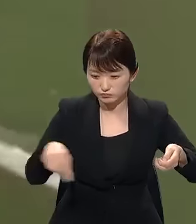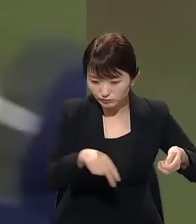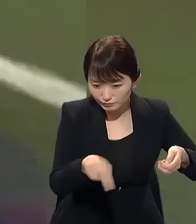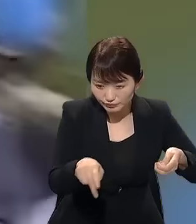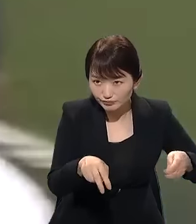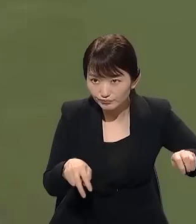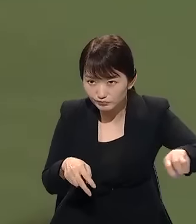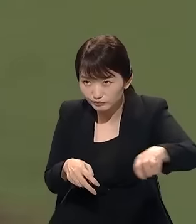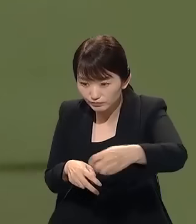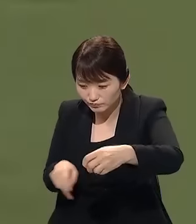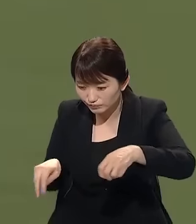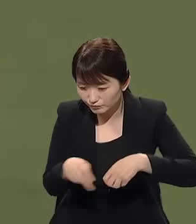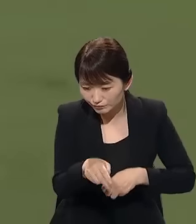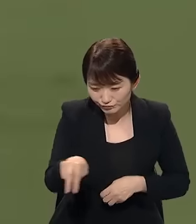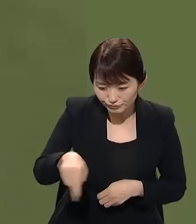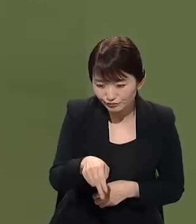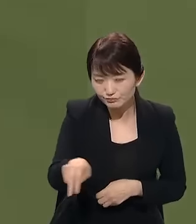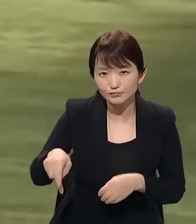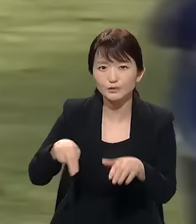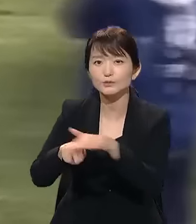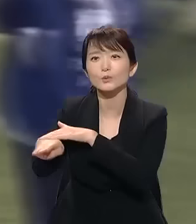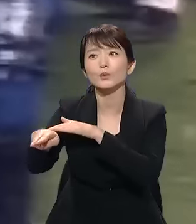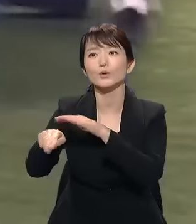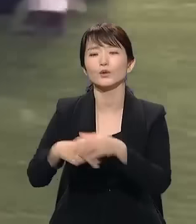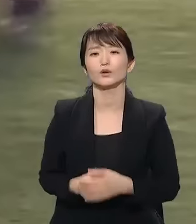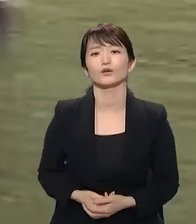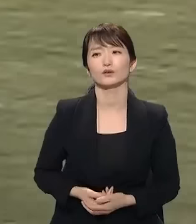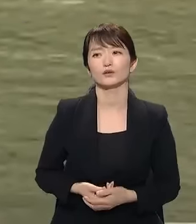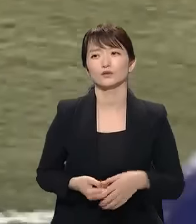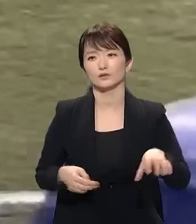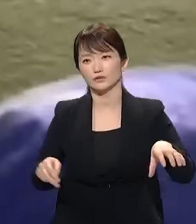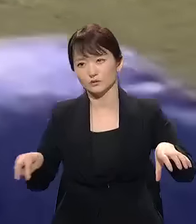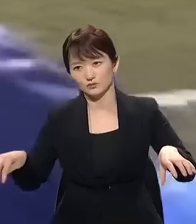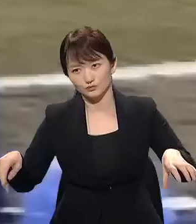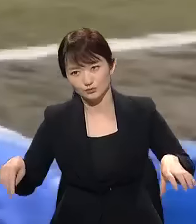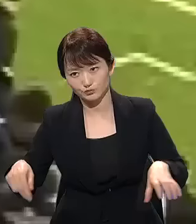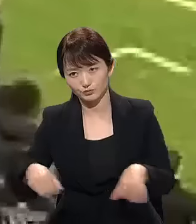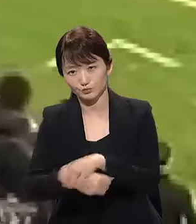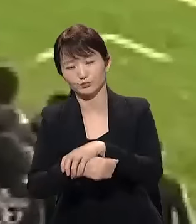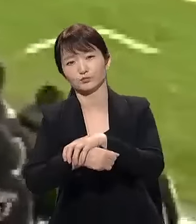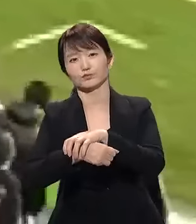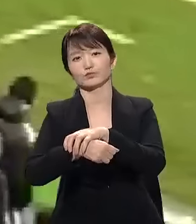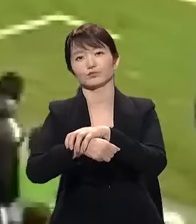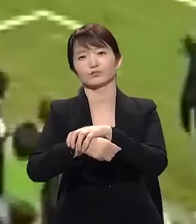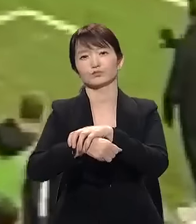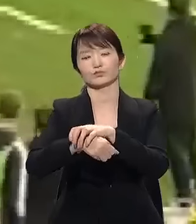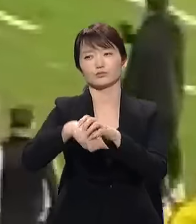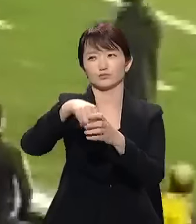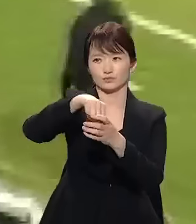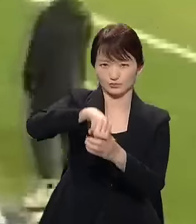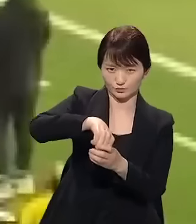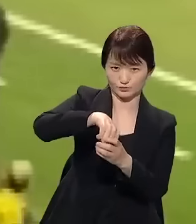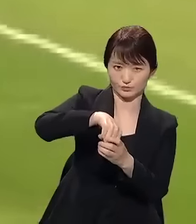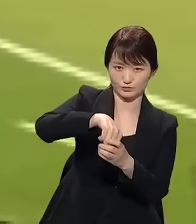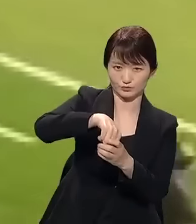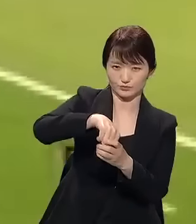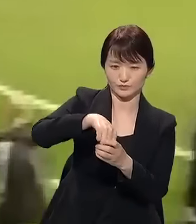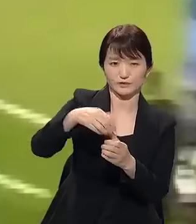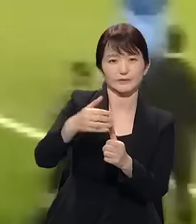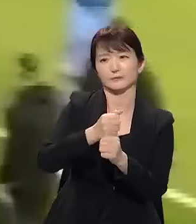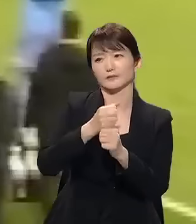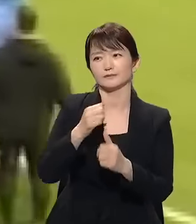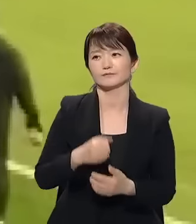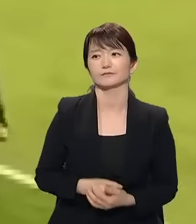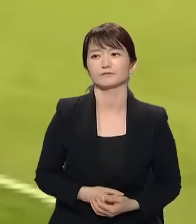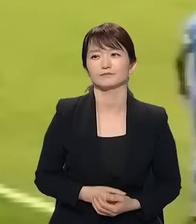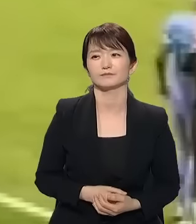하다가 에워싸보지만 요리조리 잘도 도망가죠. 하지만 숨막히는 압박 공격 끝에 결국 통안으로 꼬린 하고 말았습니다. 아니